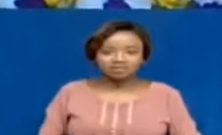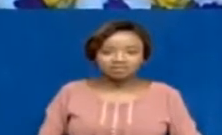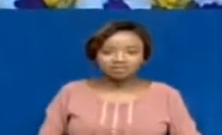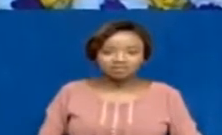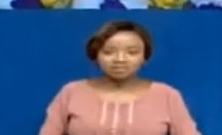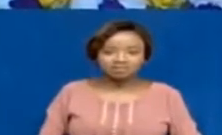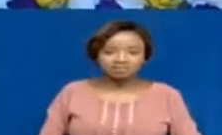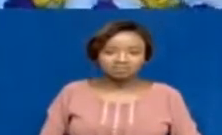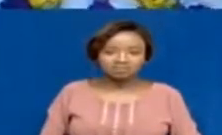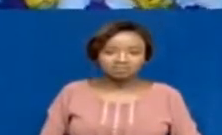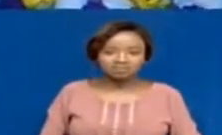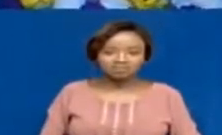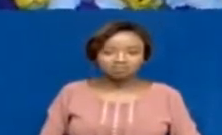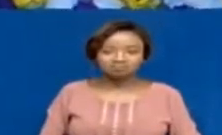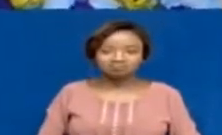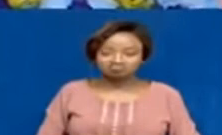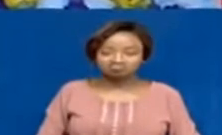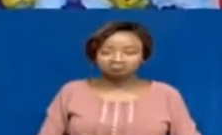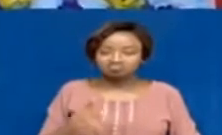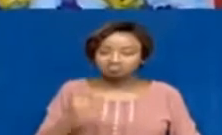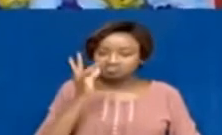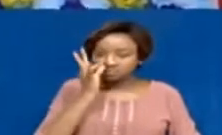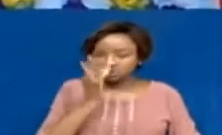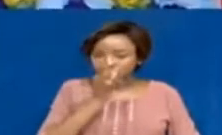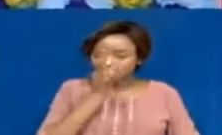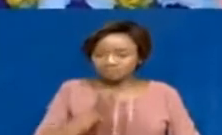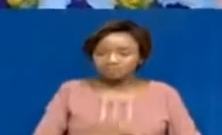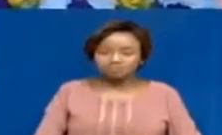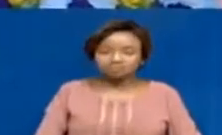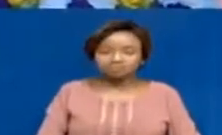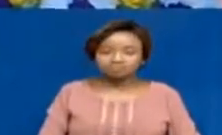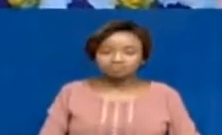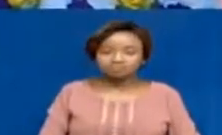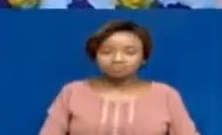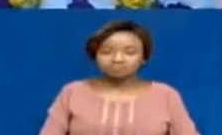Mheshimiwa Emilio Mwai wa Kibaki,